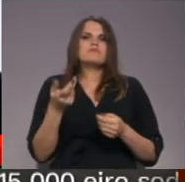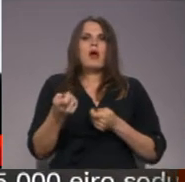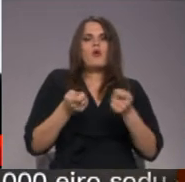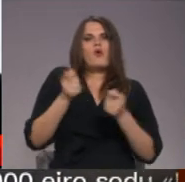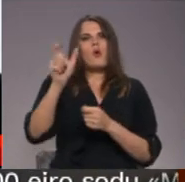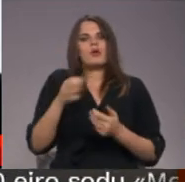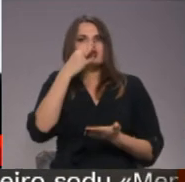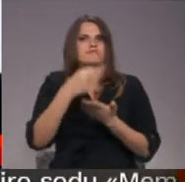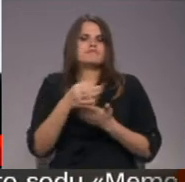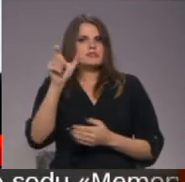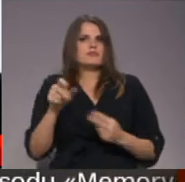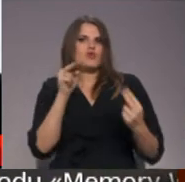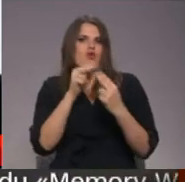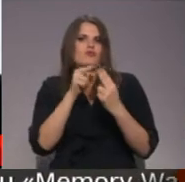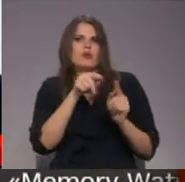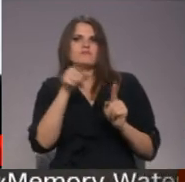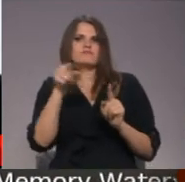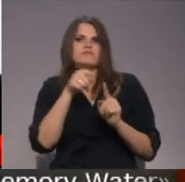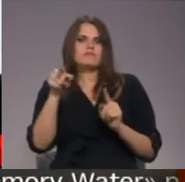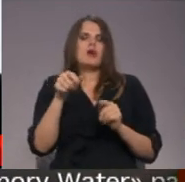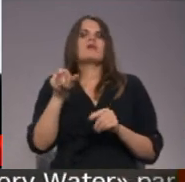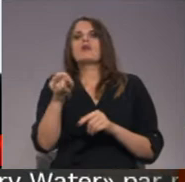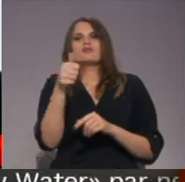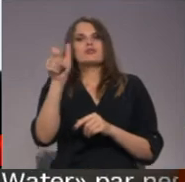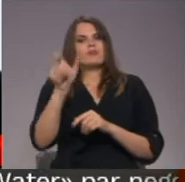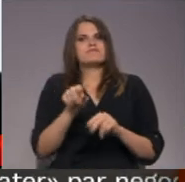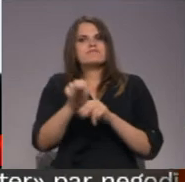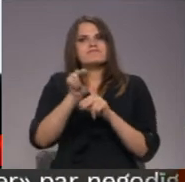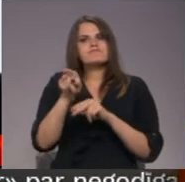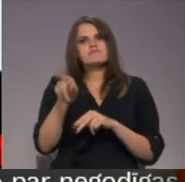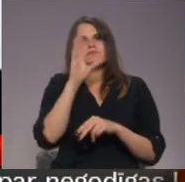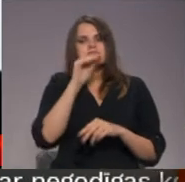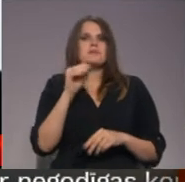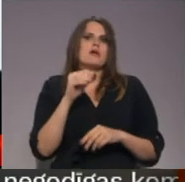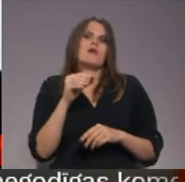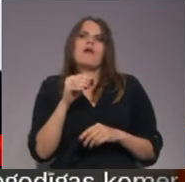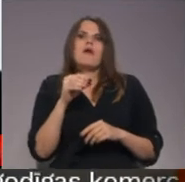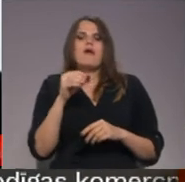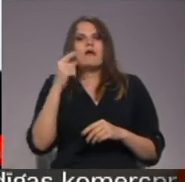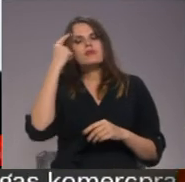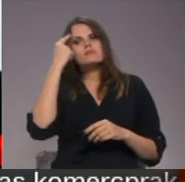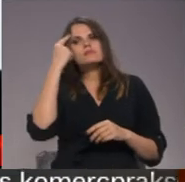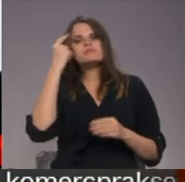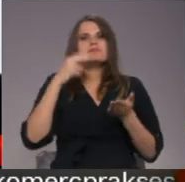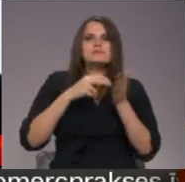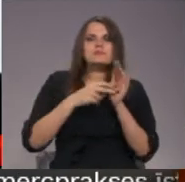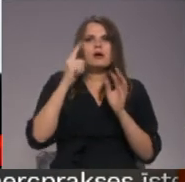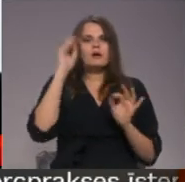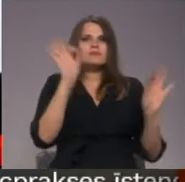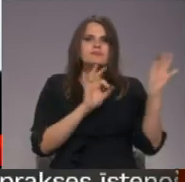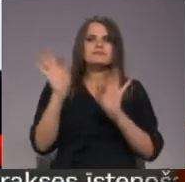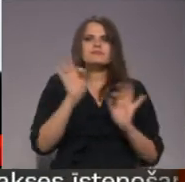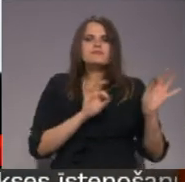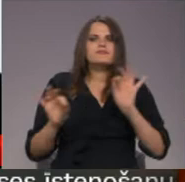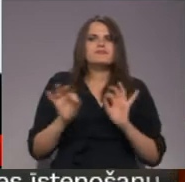tātad persona, kura ir īpaši apmācīta un spējīga salikt kopā visu bildi, visu